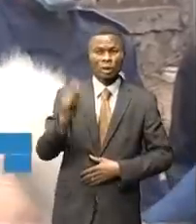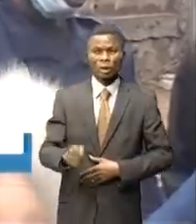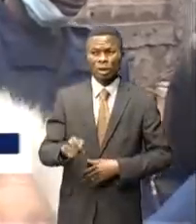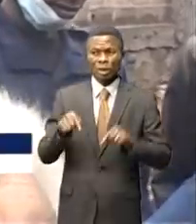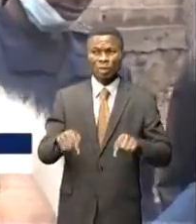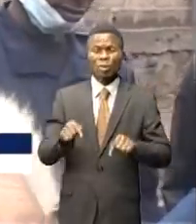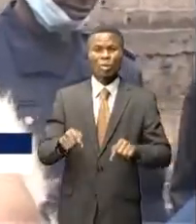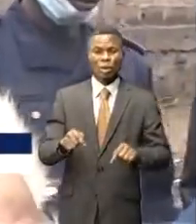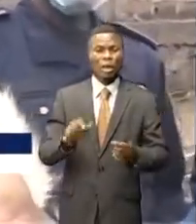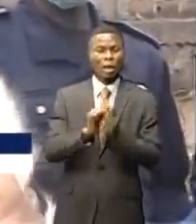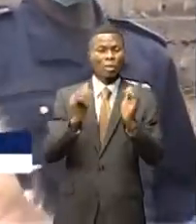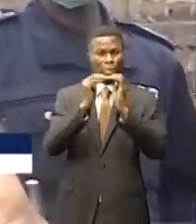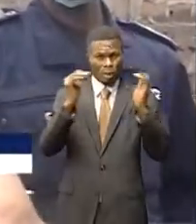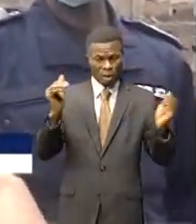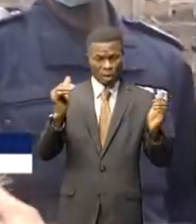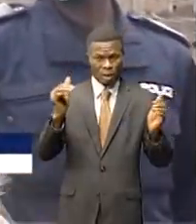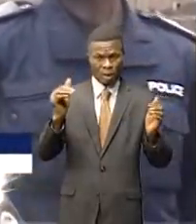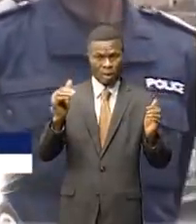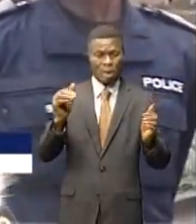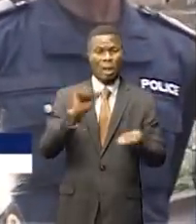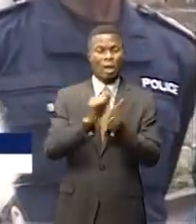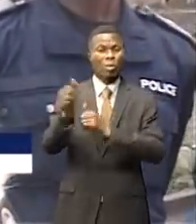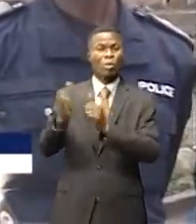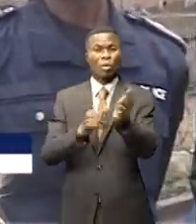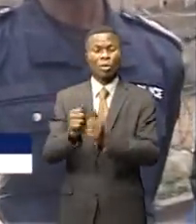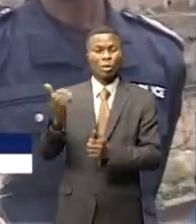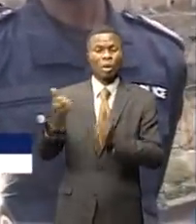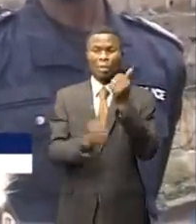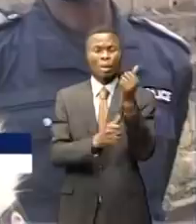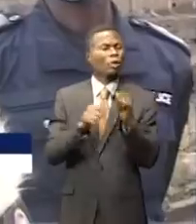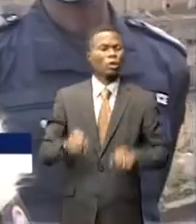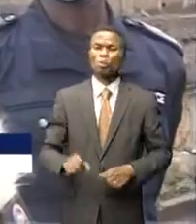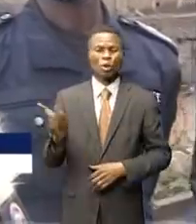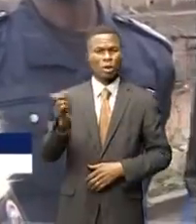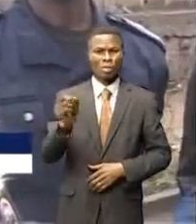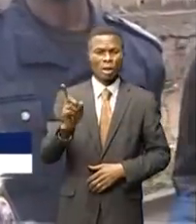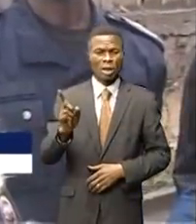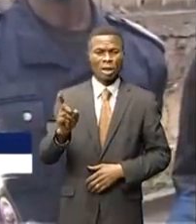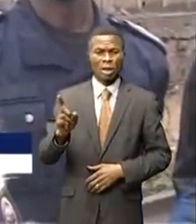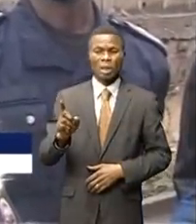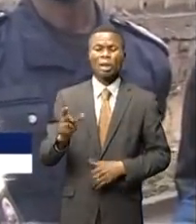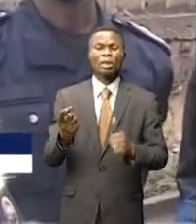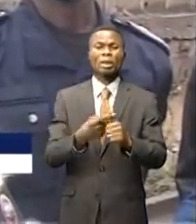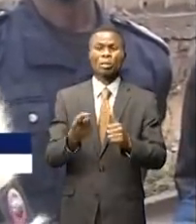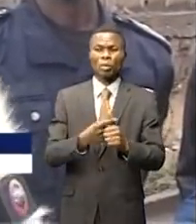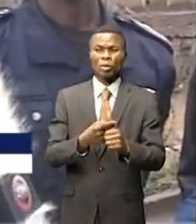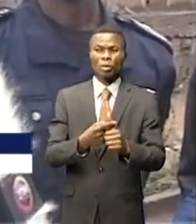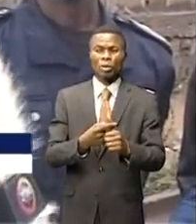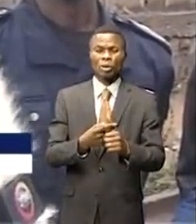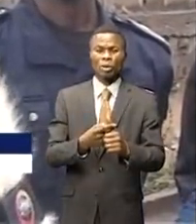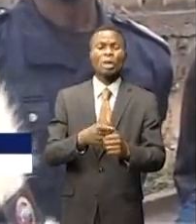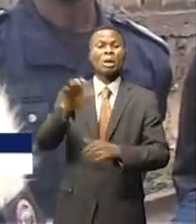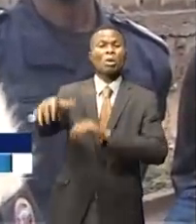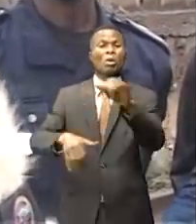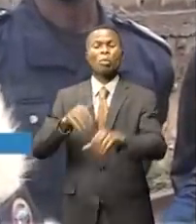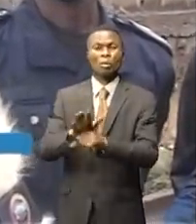la situation est calme pour les dégâts et mais il n'y a pas mort d'homme et c'est chez nous sait seulement qu'il avait à partir des pillages